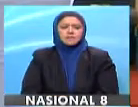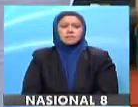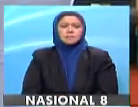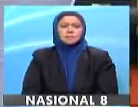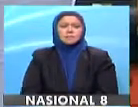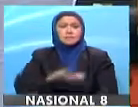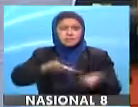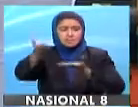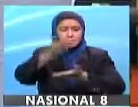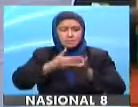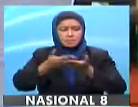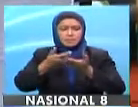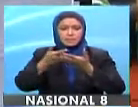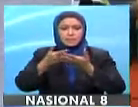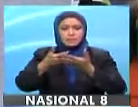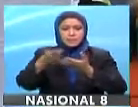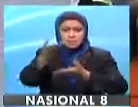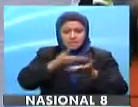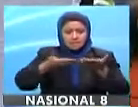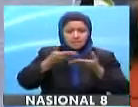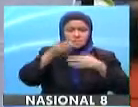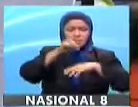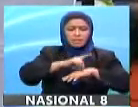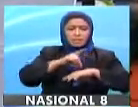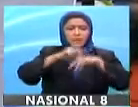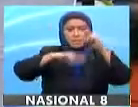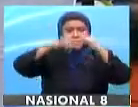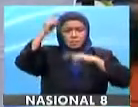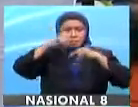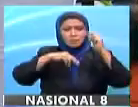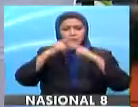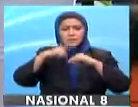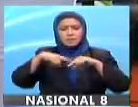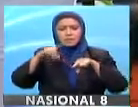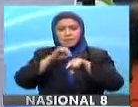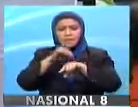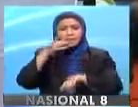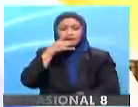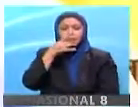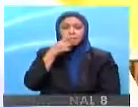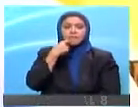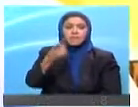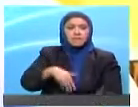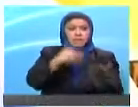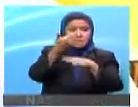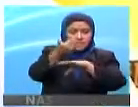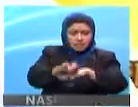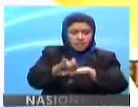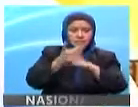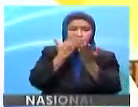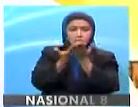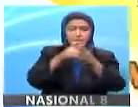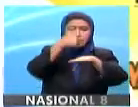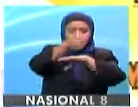Bercakap kepada media di Kompleks Pemikir Melayu Kedah di Alustar, Syamsul Baha turut mencadangkan penubuhan satu jawatankuasa khas bagi mengkaji dan